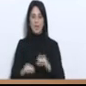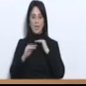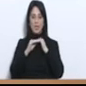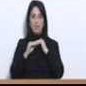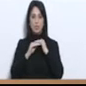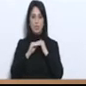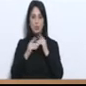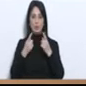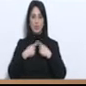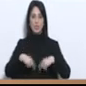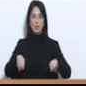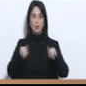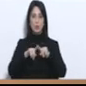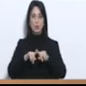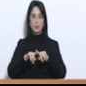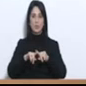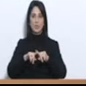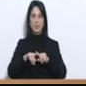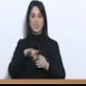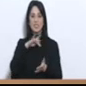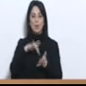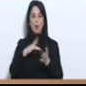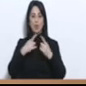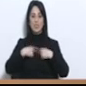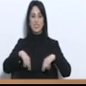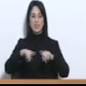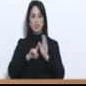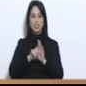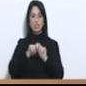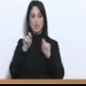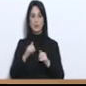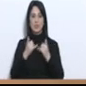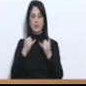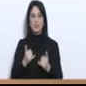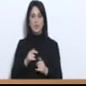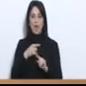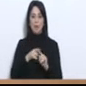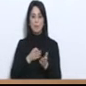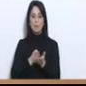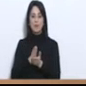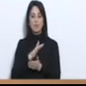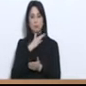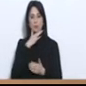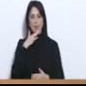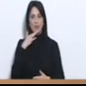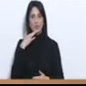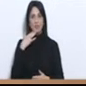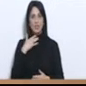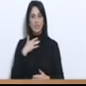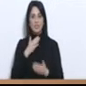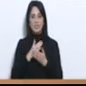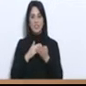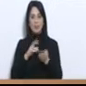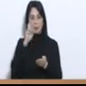tanasori საზოგადოების სამოქალაქო საზოგადოების შექმნისთვის და ამ მიმართულებით ბევრი ჩვენი